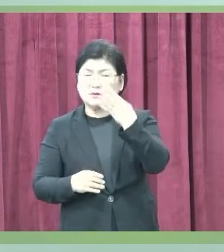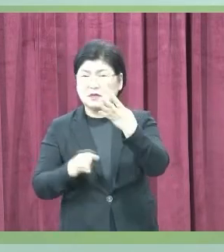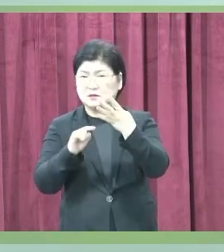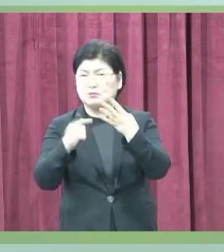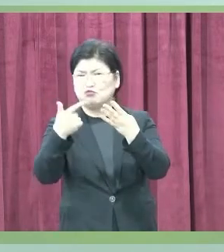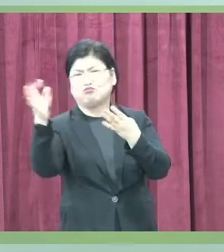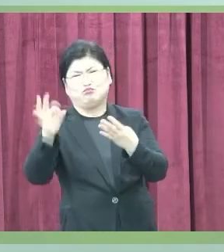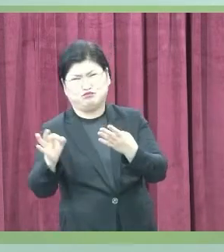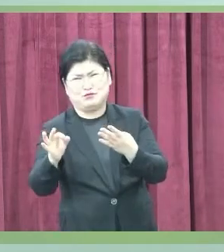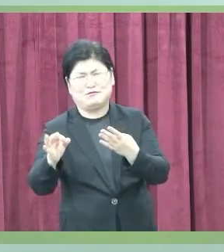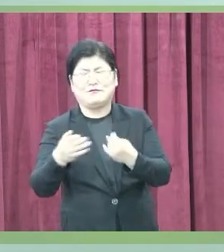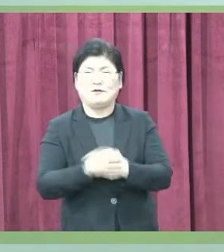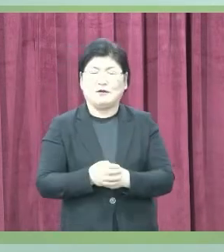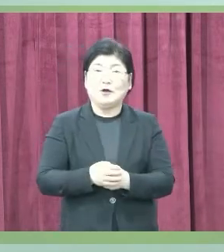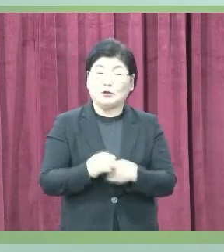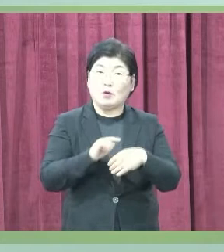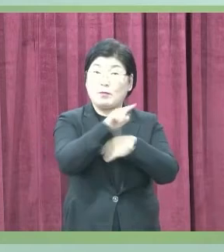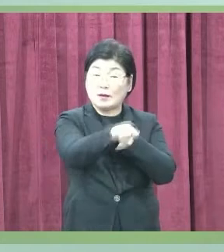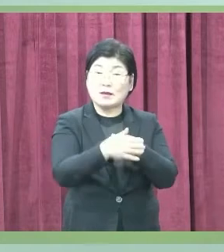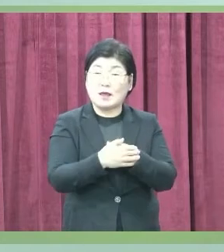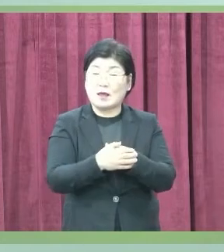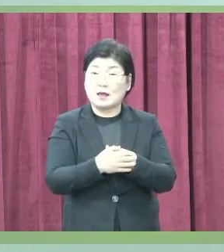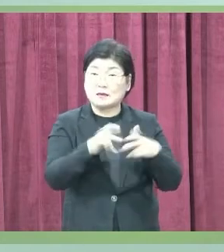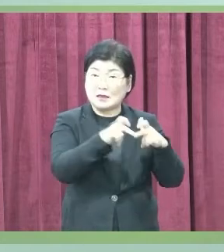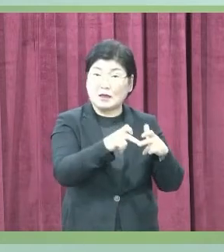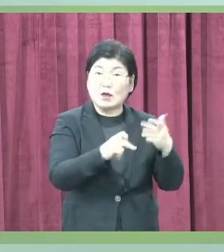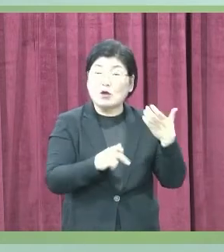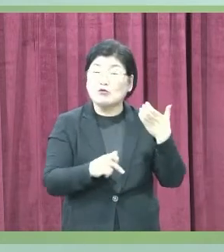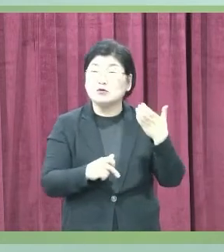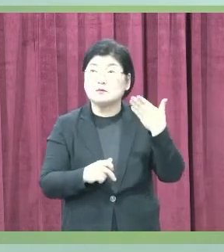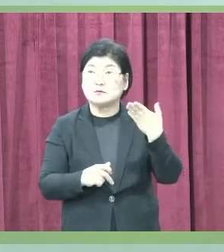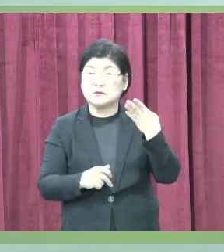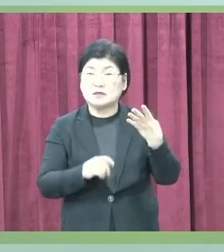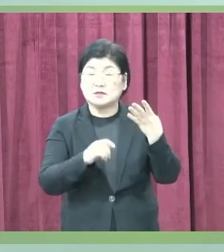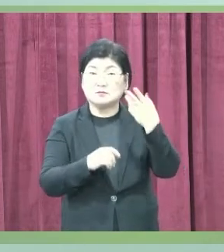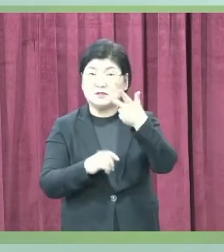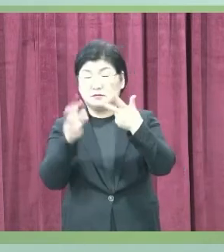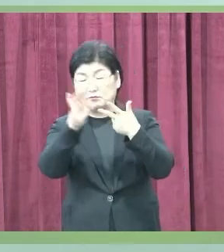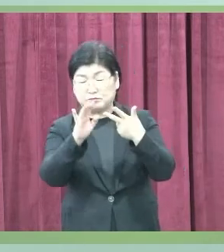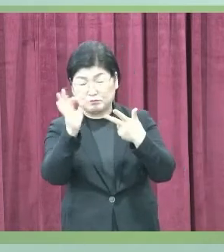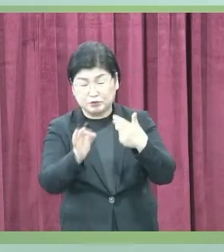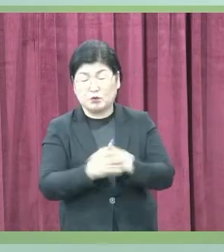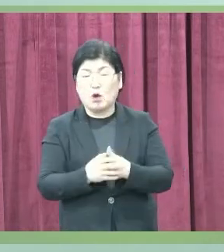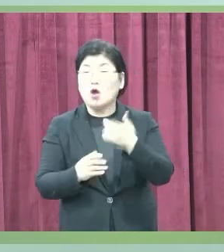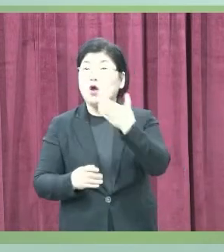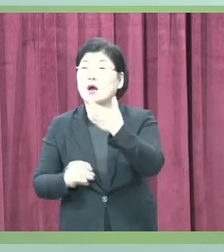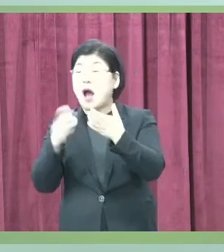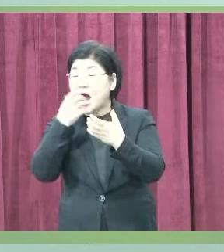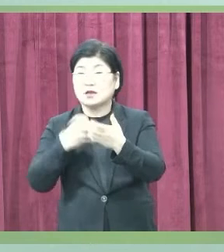94.6%입니다. 그 다음에 외래는 장애인이 94.7%, 비장애인이